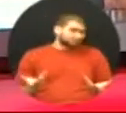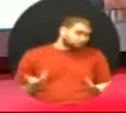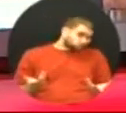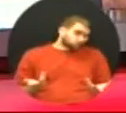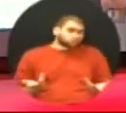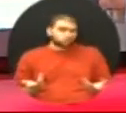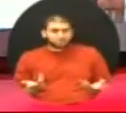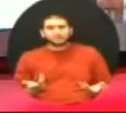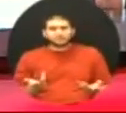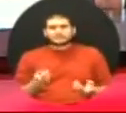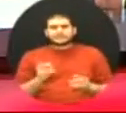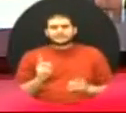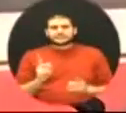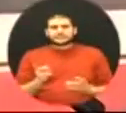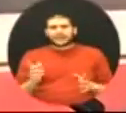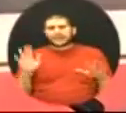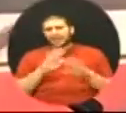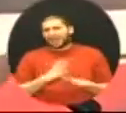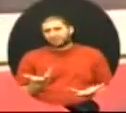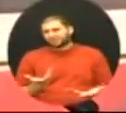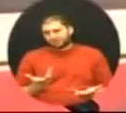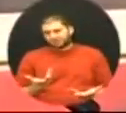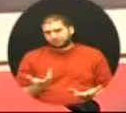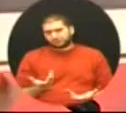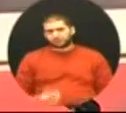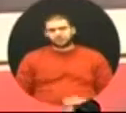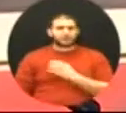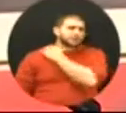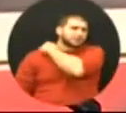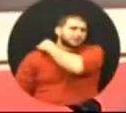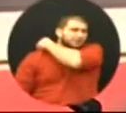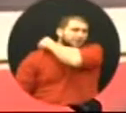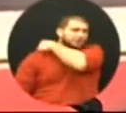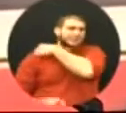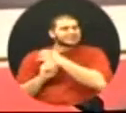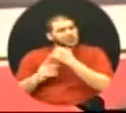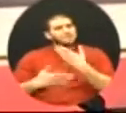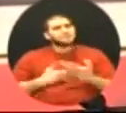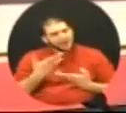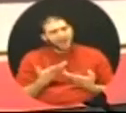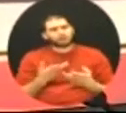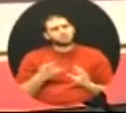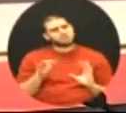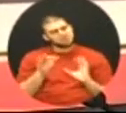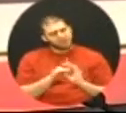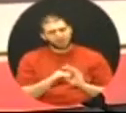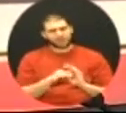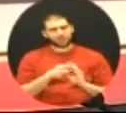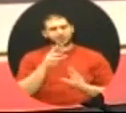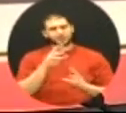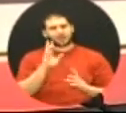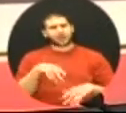זה ערב הווי. זה לא, אנשים, זה לא היום נפרסם. מהלך שנוגע באמת